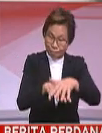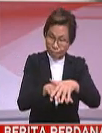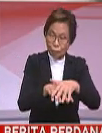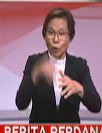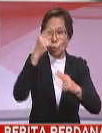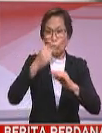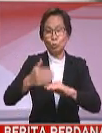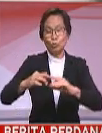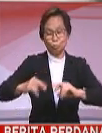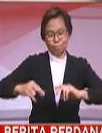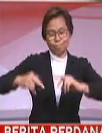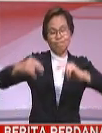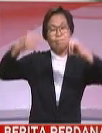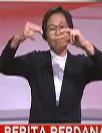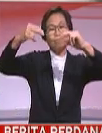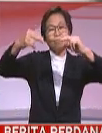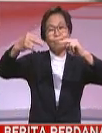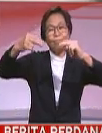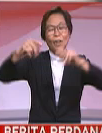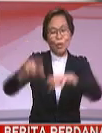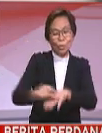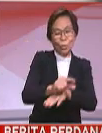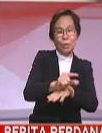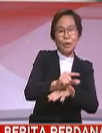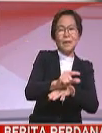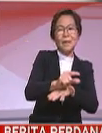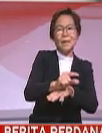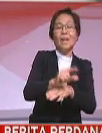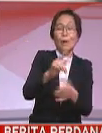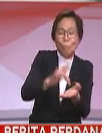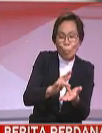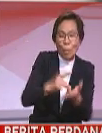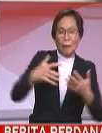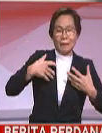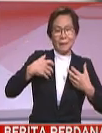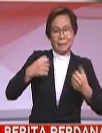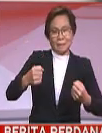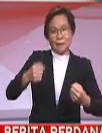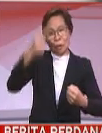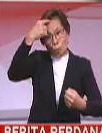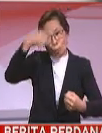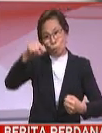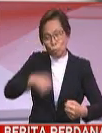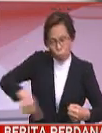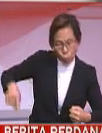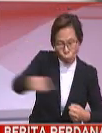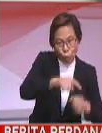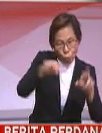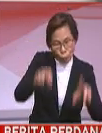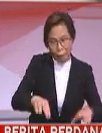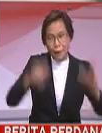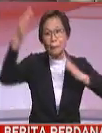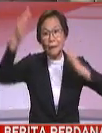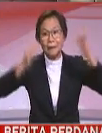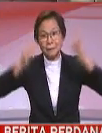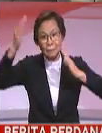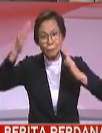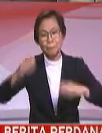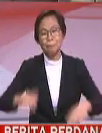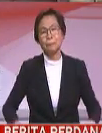dalam meningkatkan akses perkhidmatan, perubatan dan kesihatan bagi rakyat negara ini. Jadi,